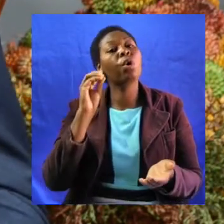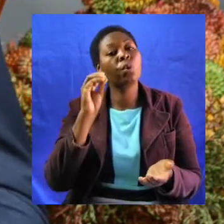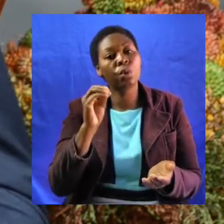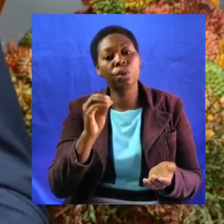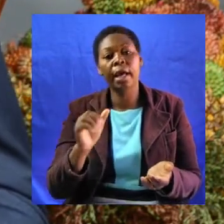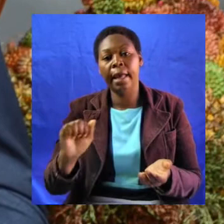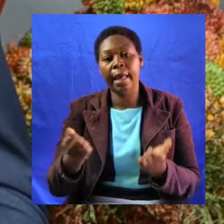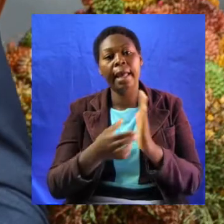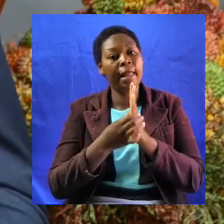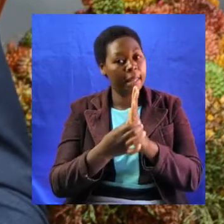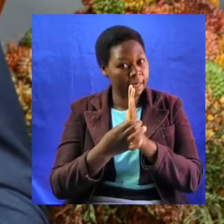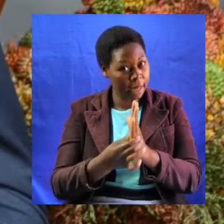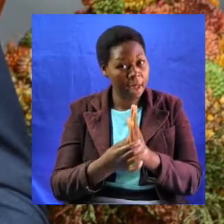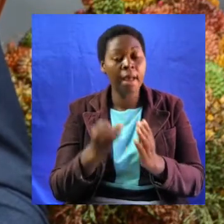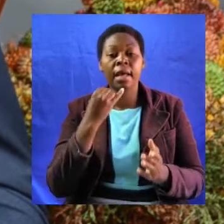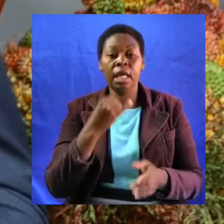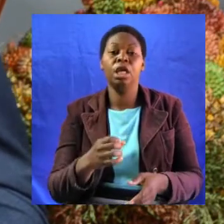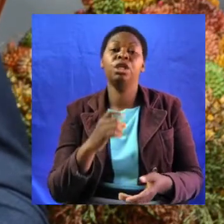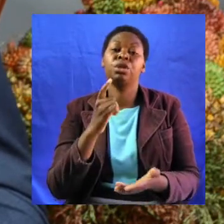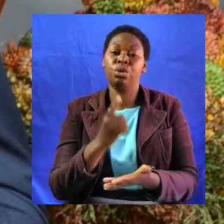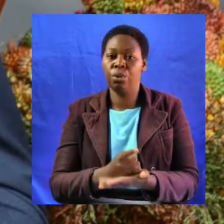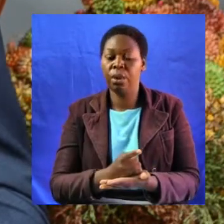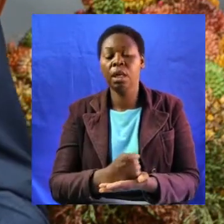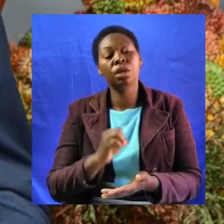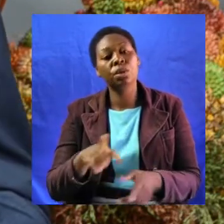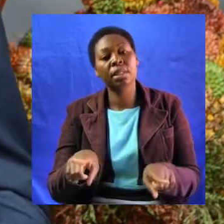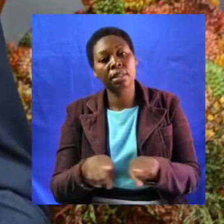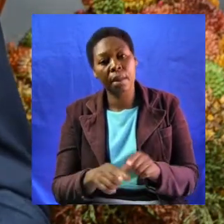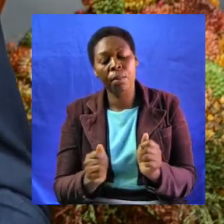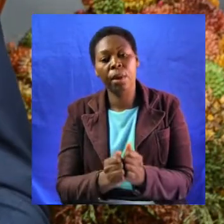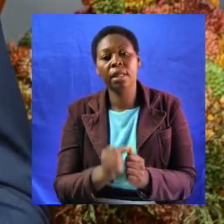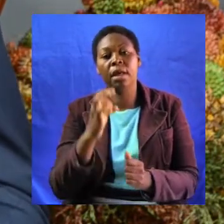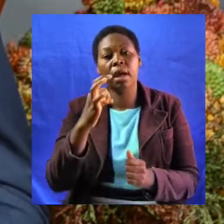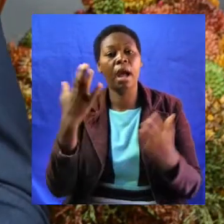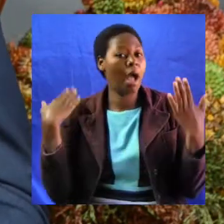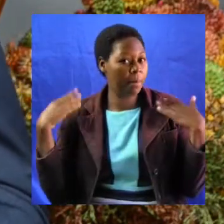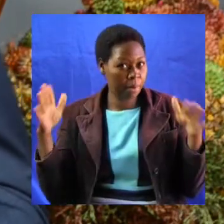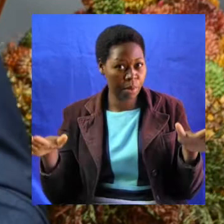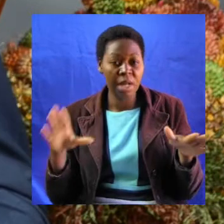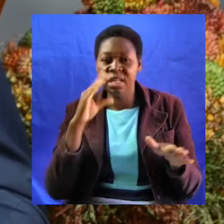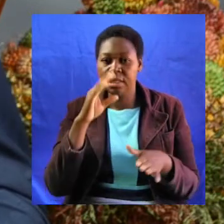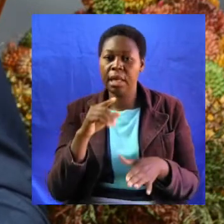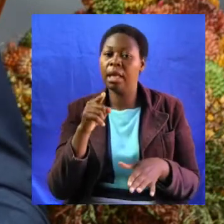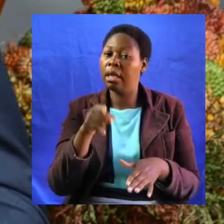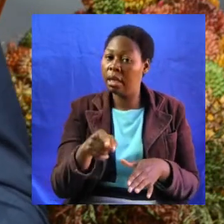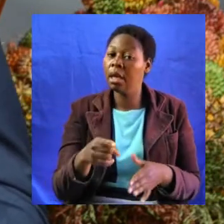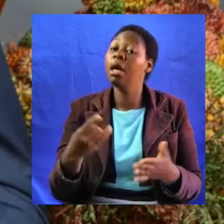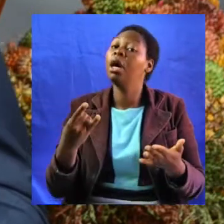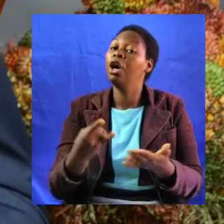kunotofemerwa nekutungamirirwa naMwari. Panonzi naGabriel paipa ndisitaibatsira. Ngirozi dzaMwari